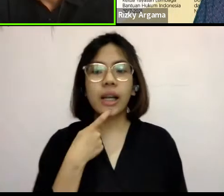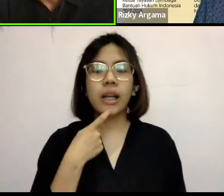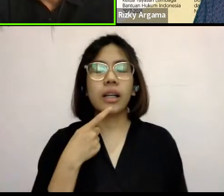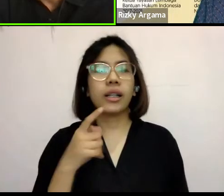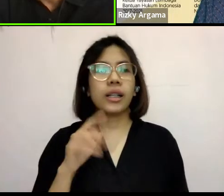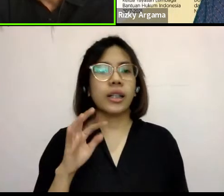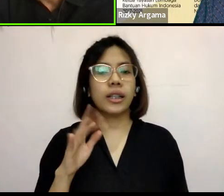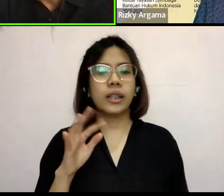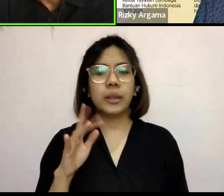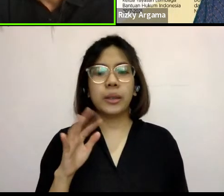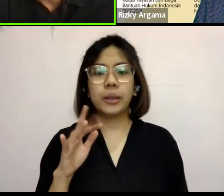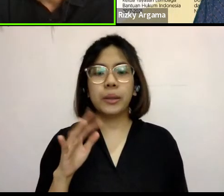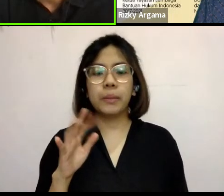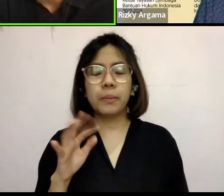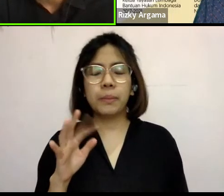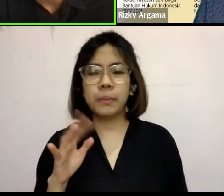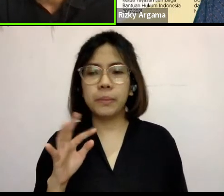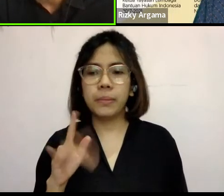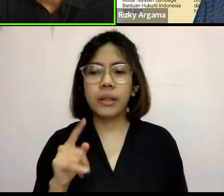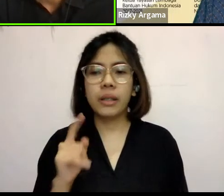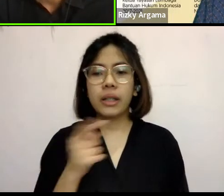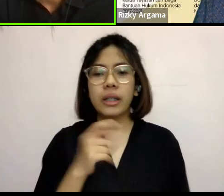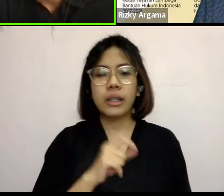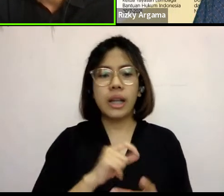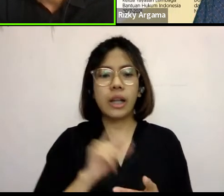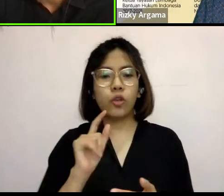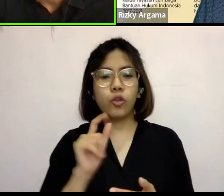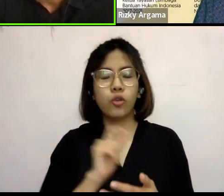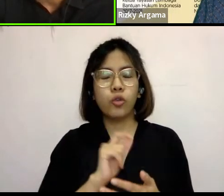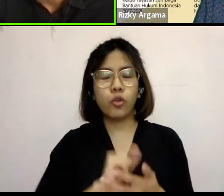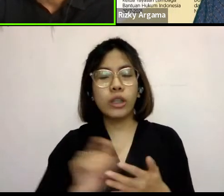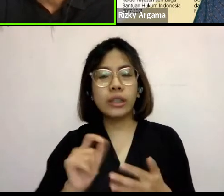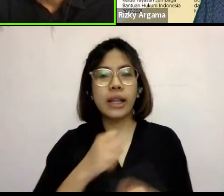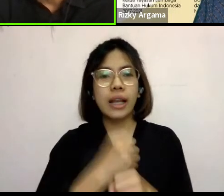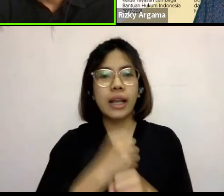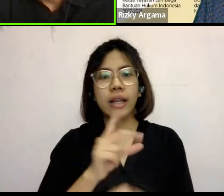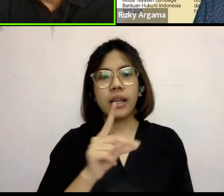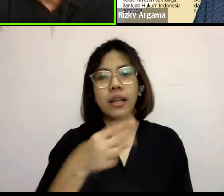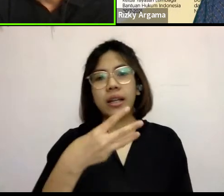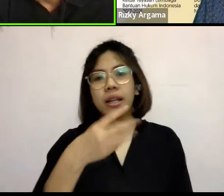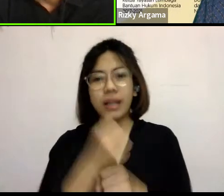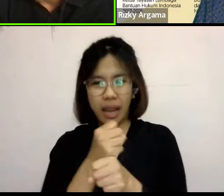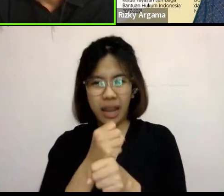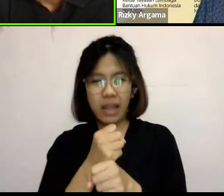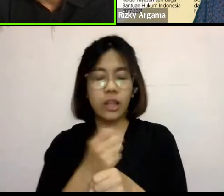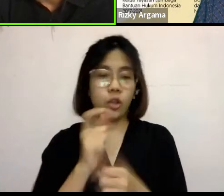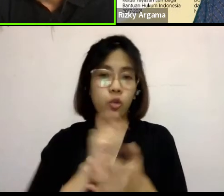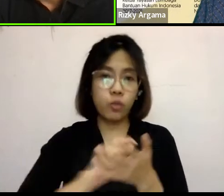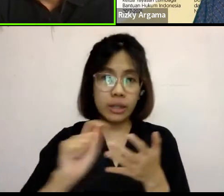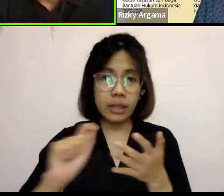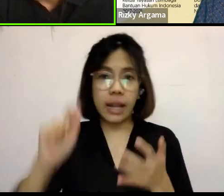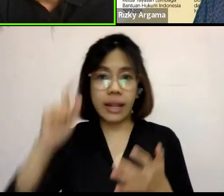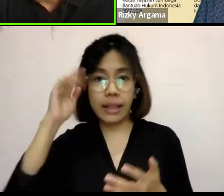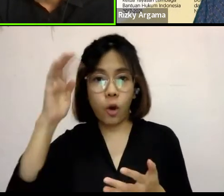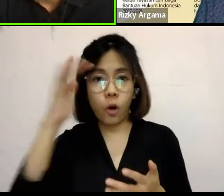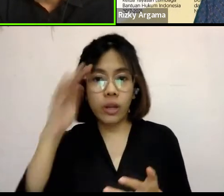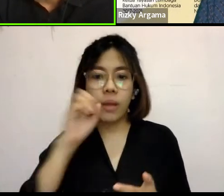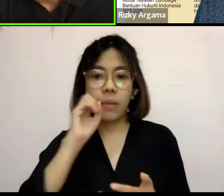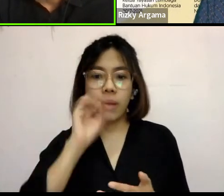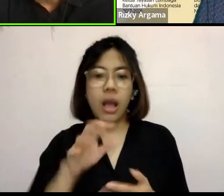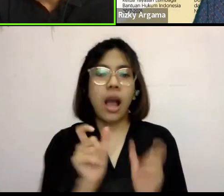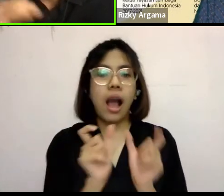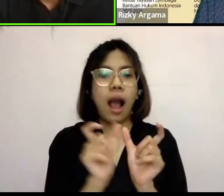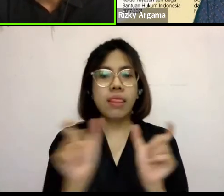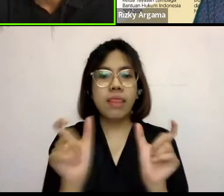eh eh apa Grace kecil yang cukup menarik karena dembek Hai mengumpulkan kosakata-kosakata